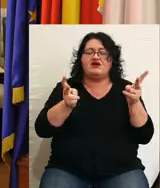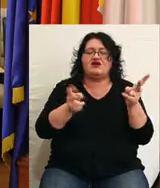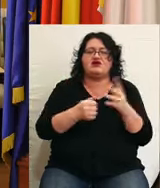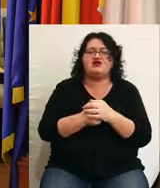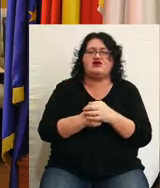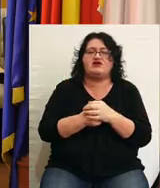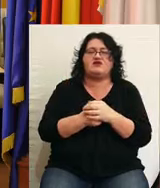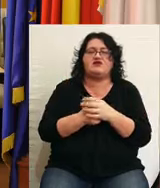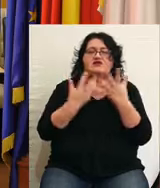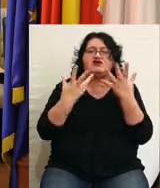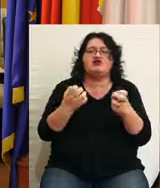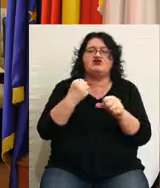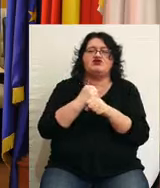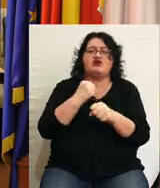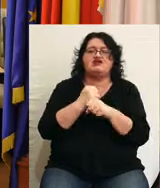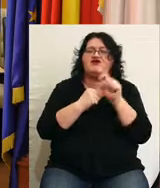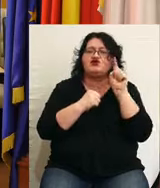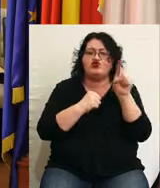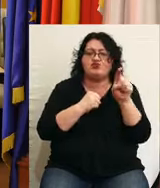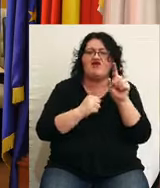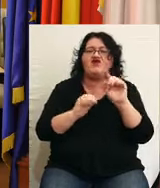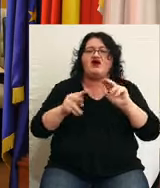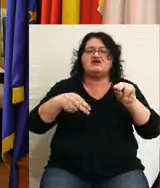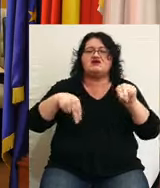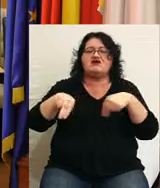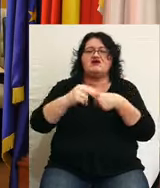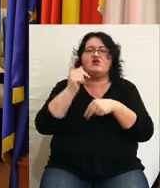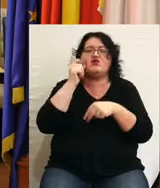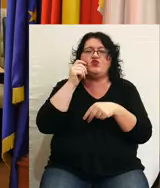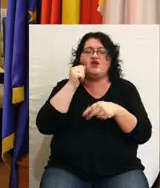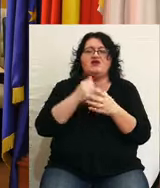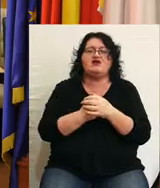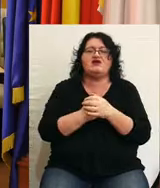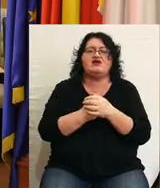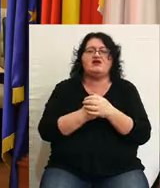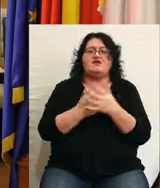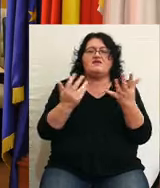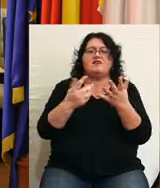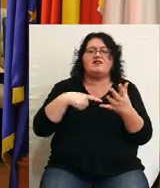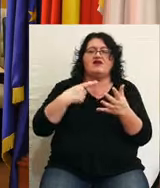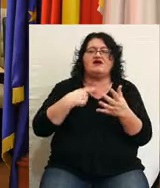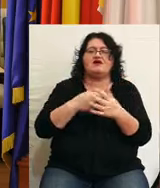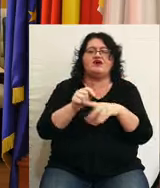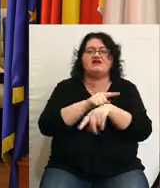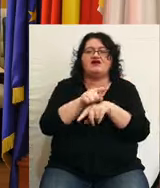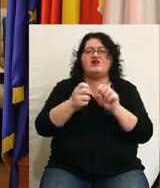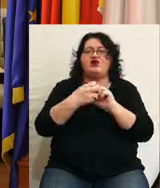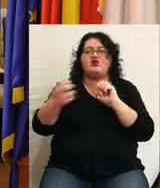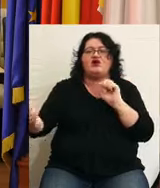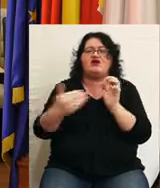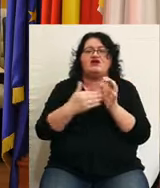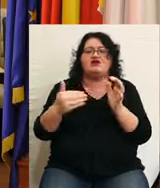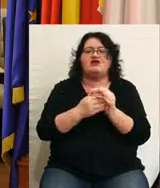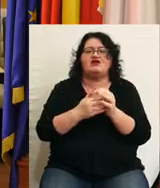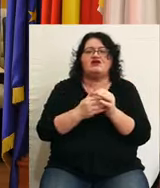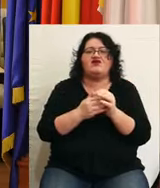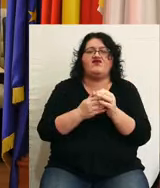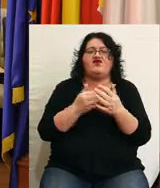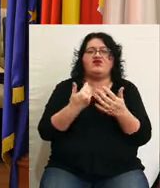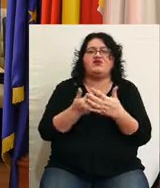Ce ați face dumneavoastră în locul acestor oameni? Tot vorbeați de soluții pe termen lung, dar ei au nevoie de o soluție pe